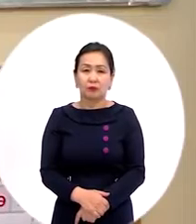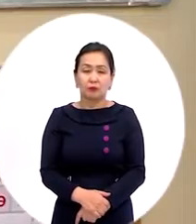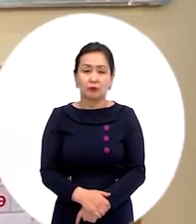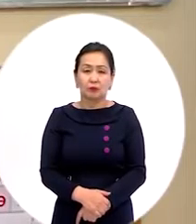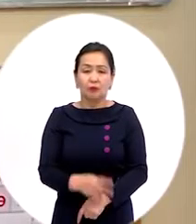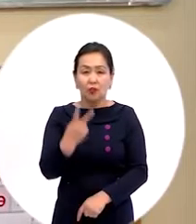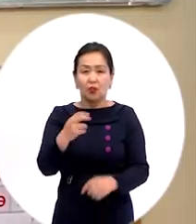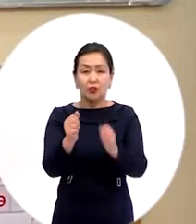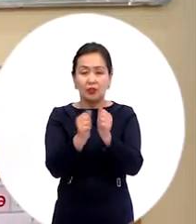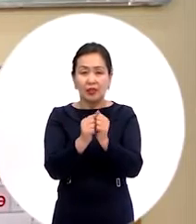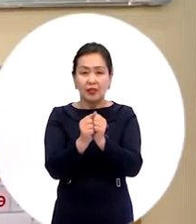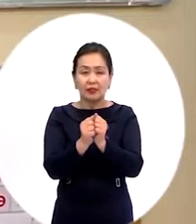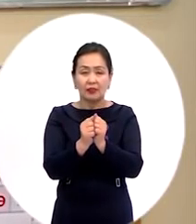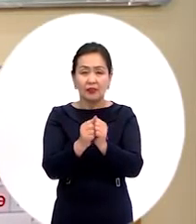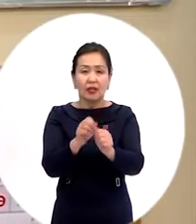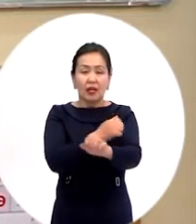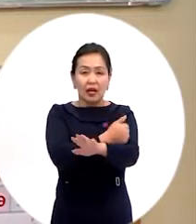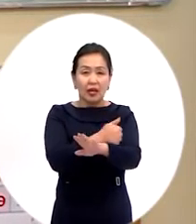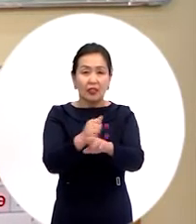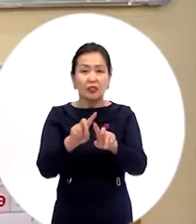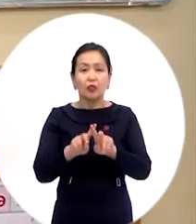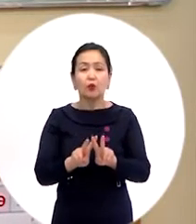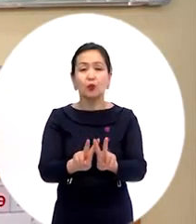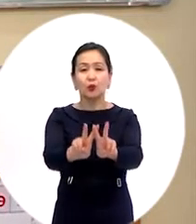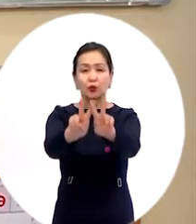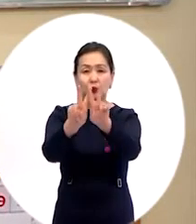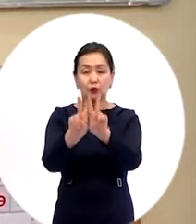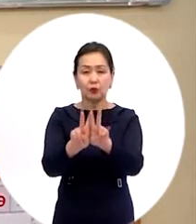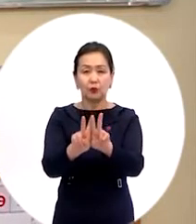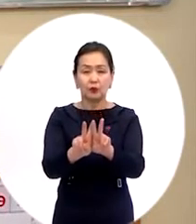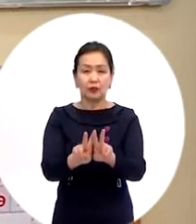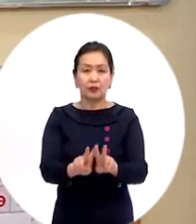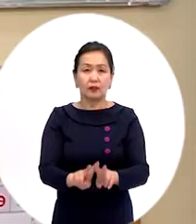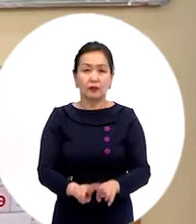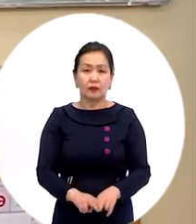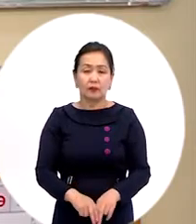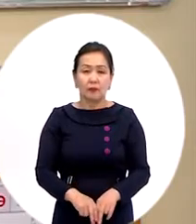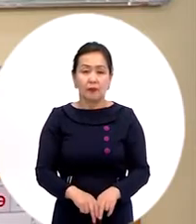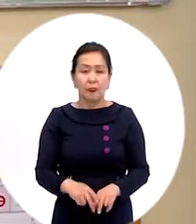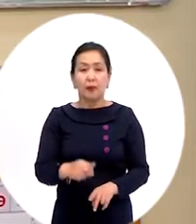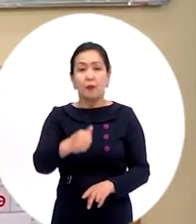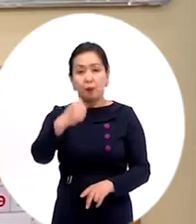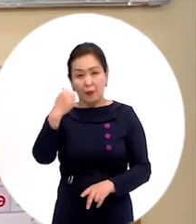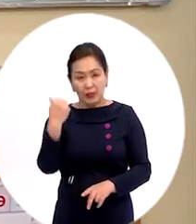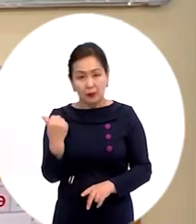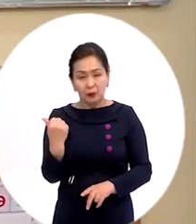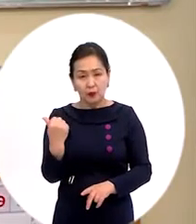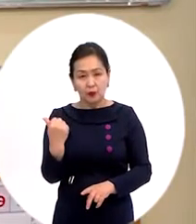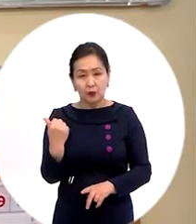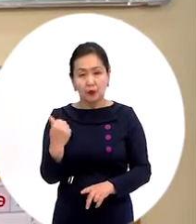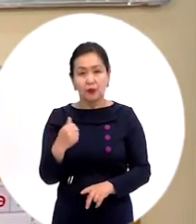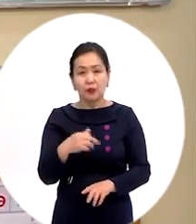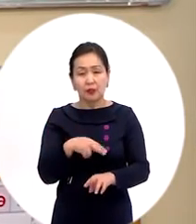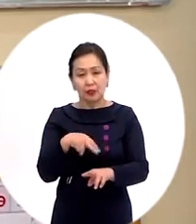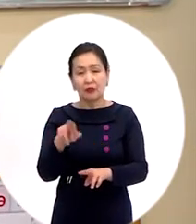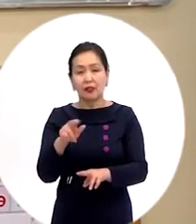За, ингээд хоёр найз маань цаашаа аяллаа үргэлжлүүллээ. Аяллаа үргэлжлүүлээд баруун зүгт